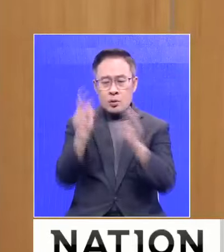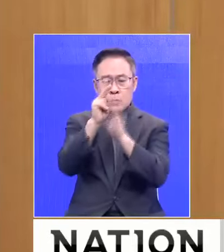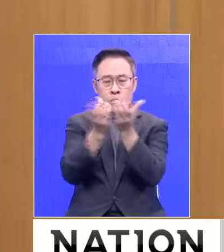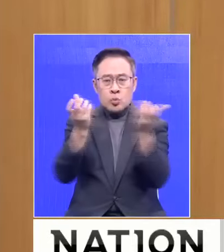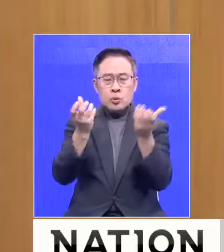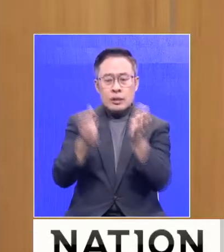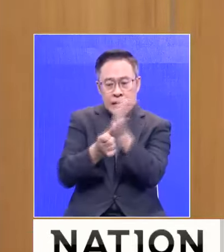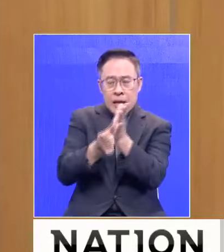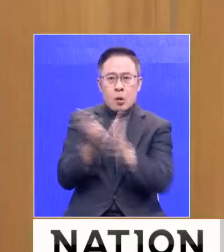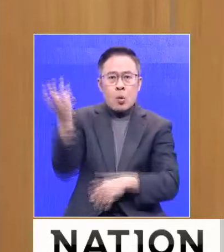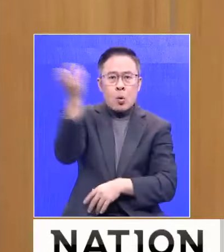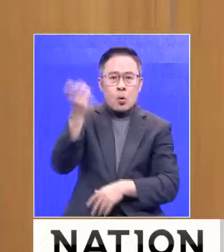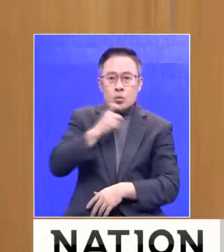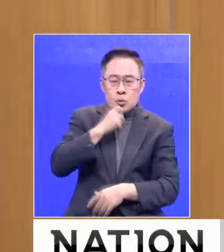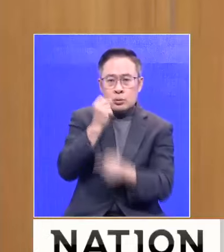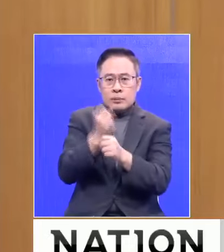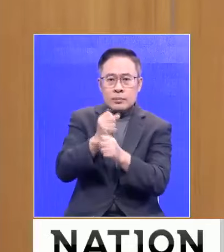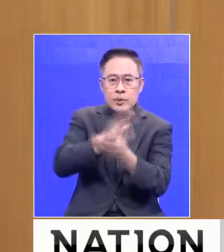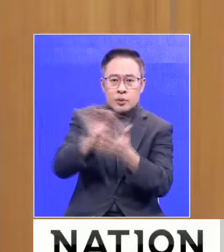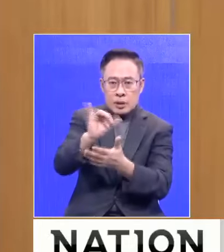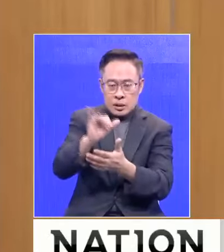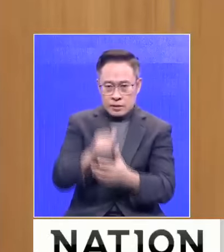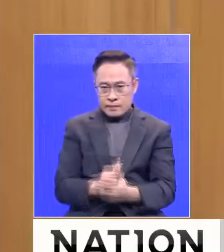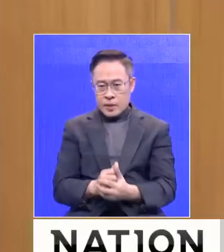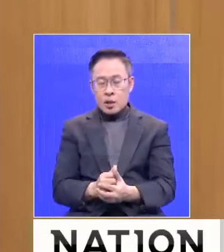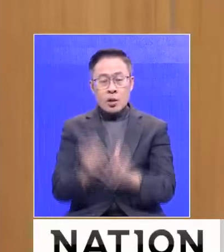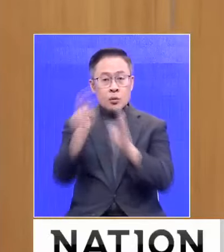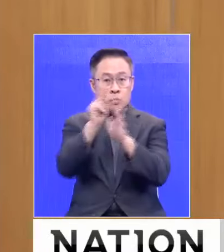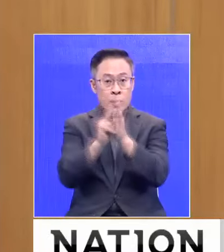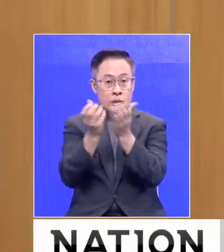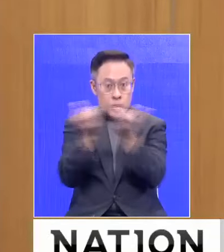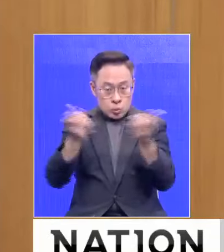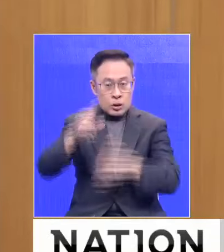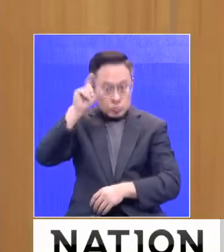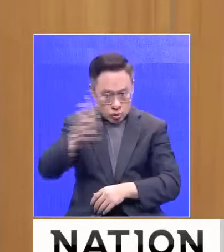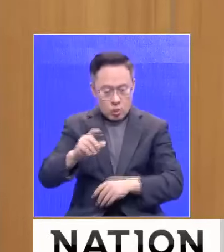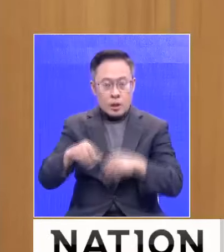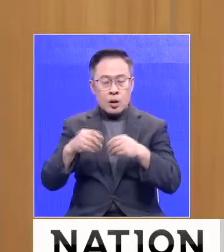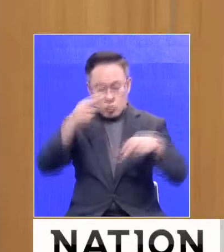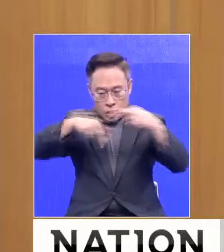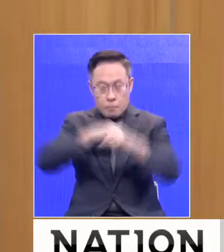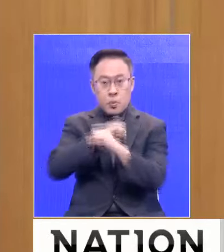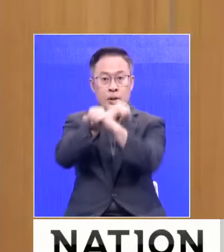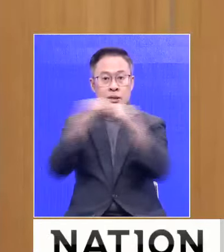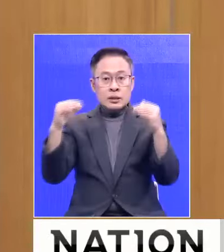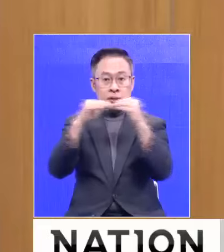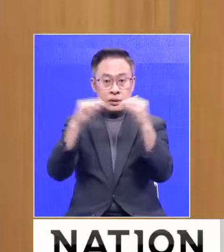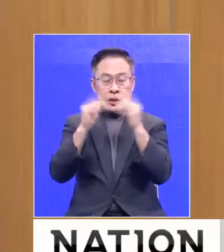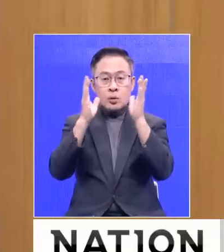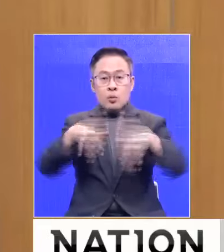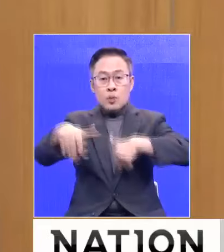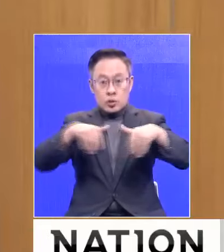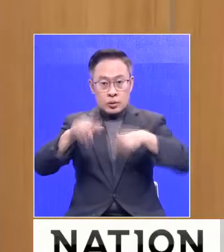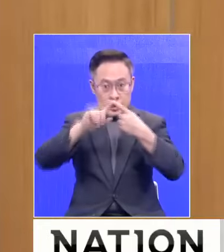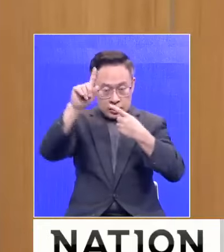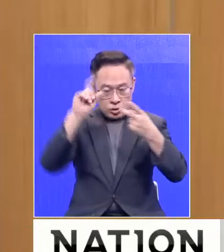รัฐธรรมนูญส่วนใหญ่จะมองว่ามี2เรื่องสำคัญอย่างแรกก็คือคุ้มครองสิทธิประชาชน2คือออกแบบสถาบันการเมืองให้มีความ